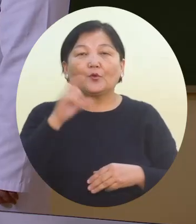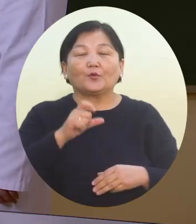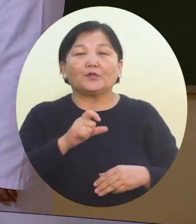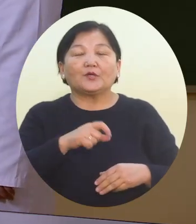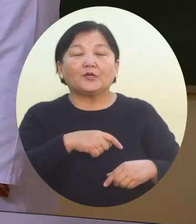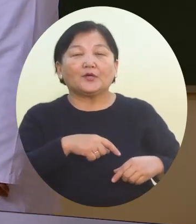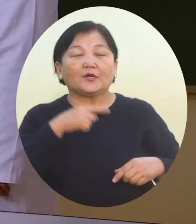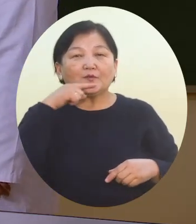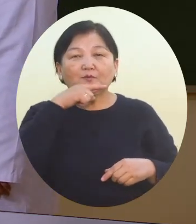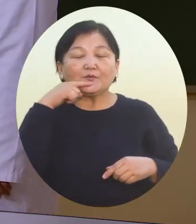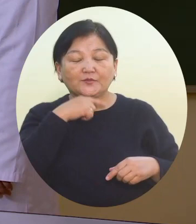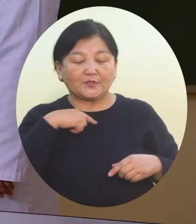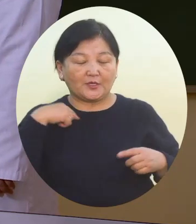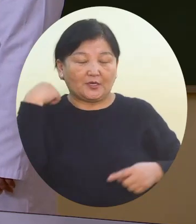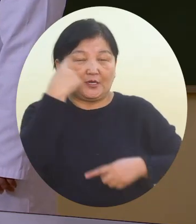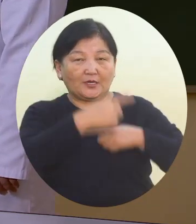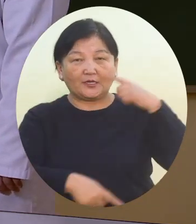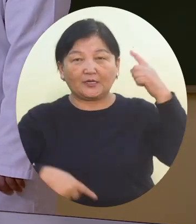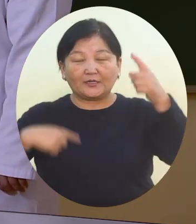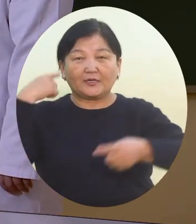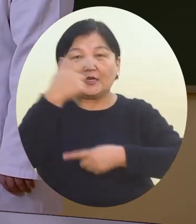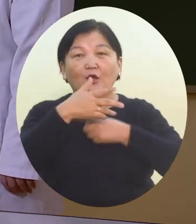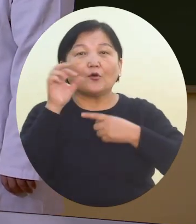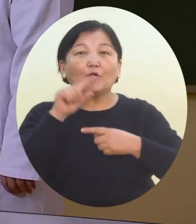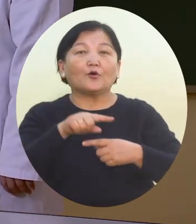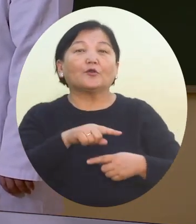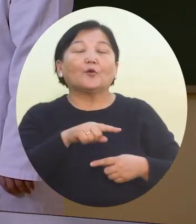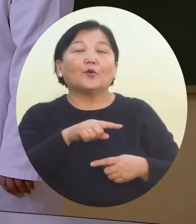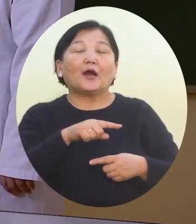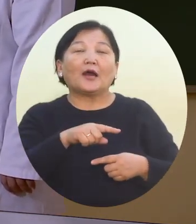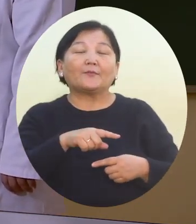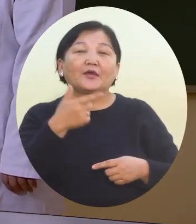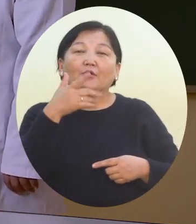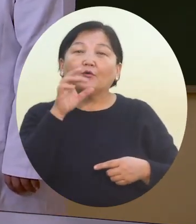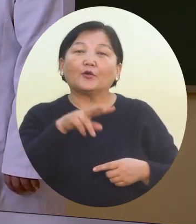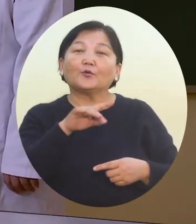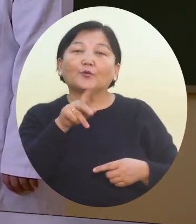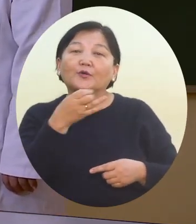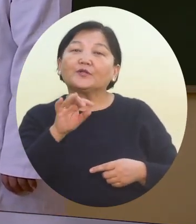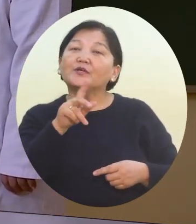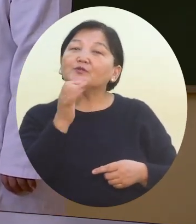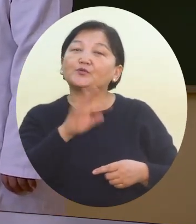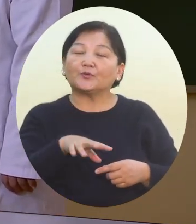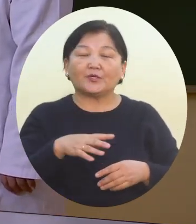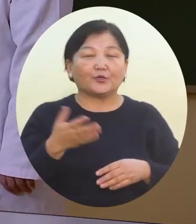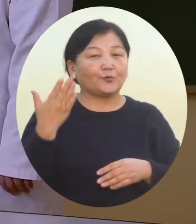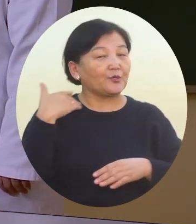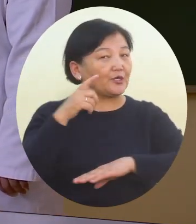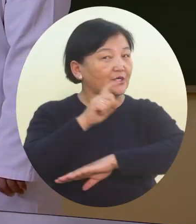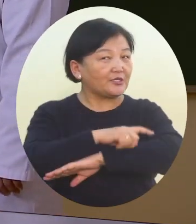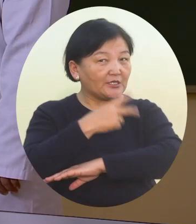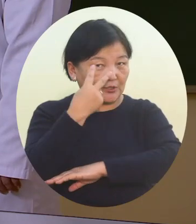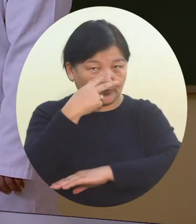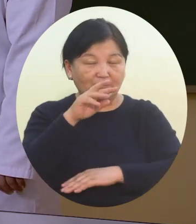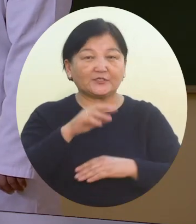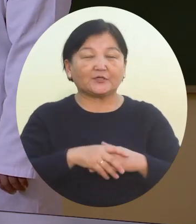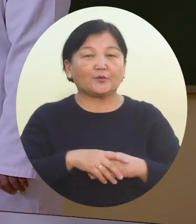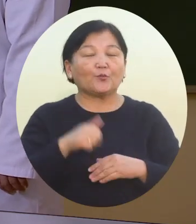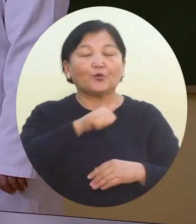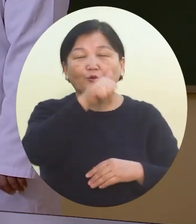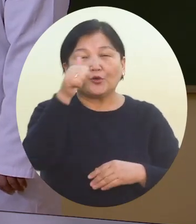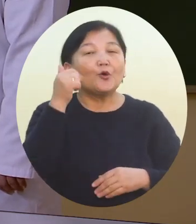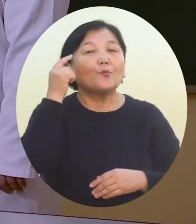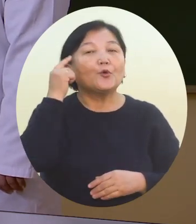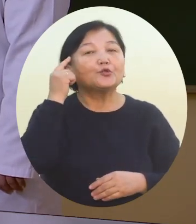цус эргэлтийн эргэтэн тогтолцооны хамгийн чухал үүрэгтэй бүтц юу болохыг бид өмнөх хичээлдээ үзсэн байгаа. Тэгэхээр бүгдээрээ бодож үзье.